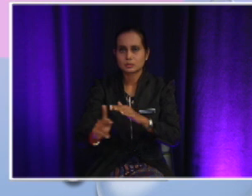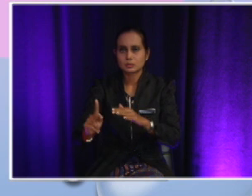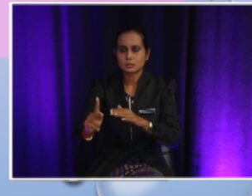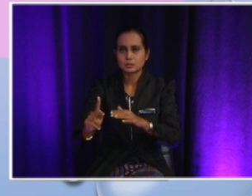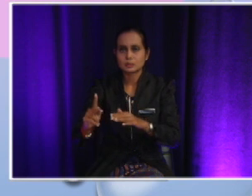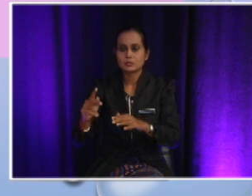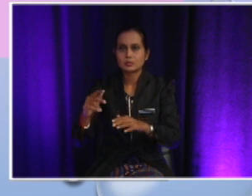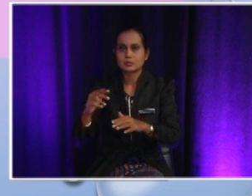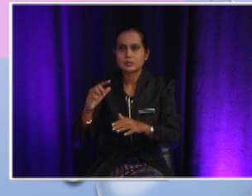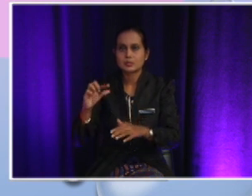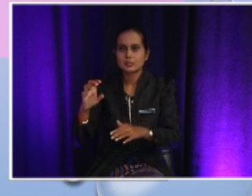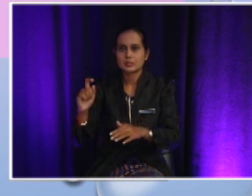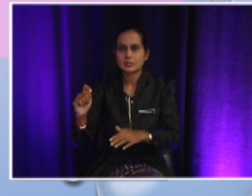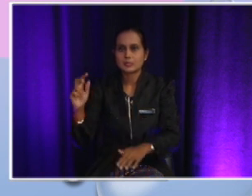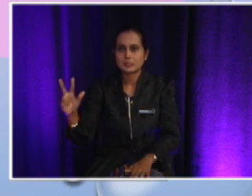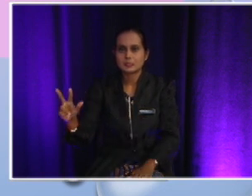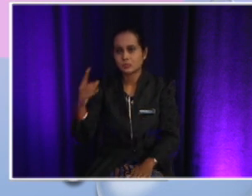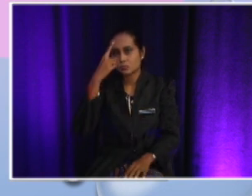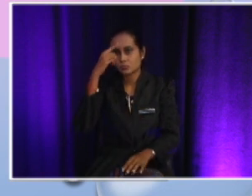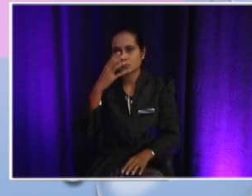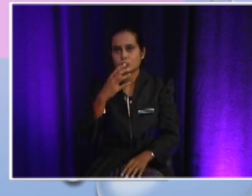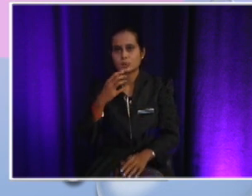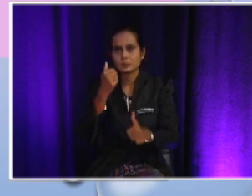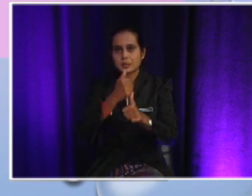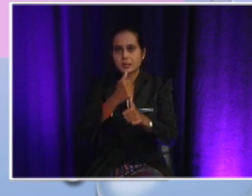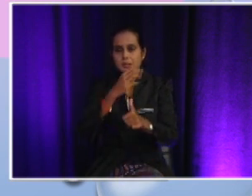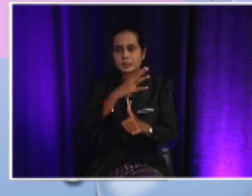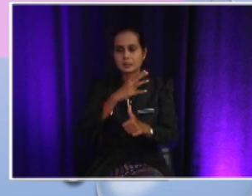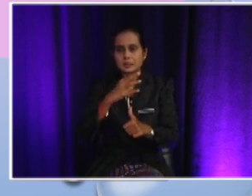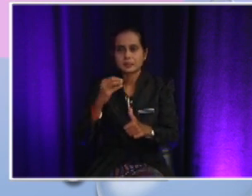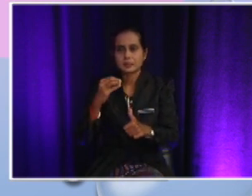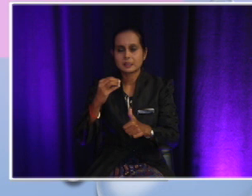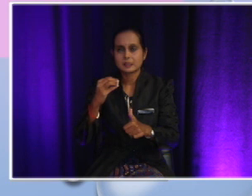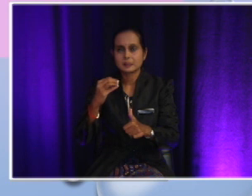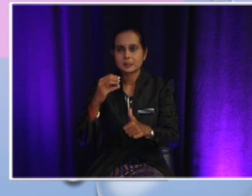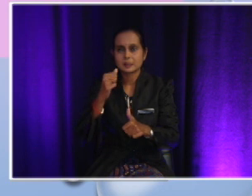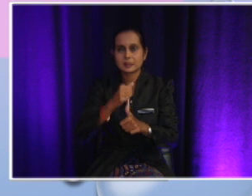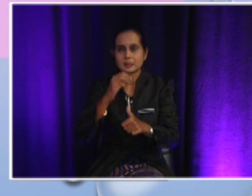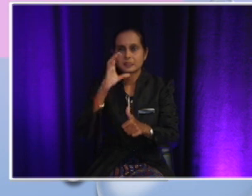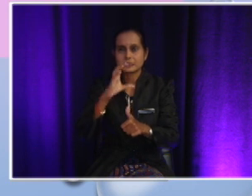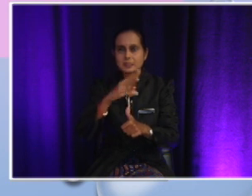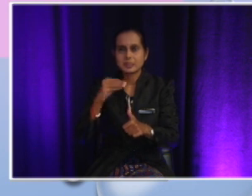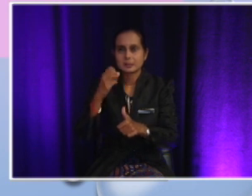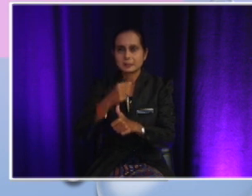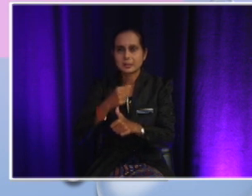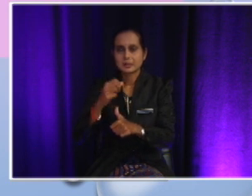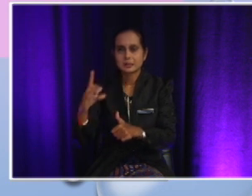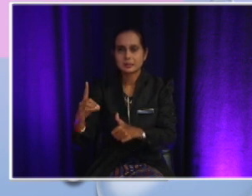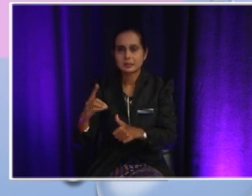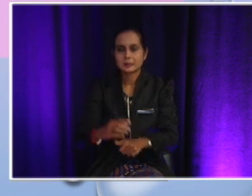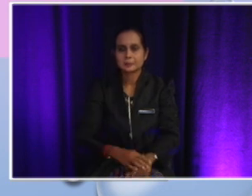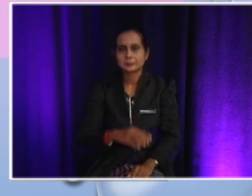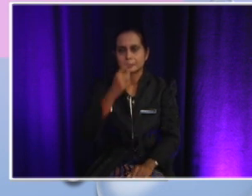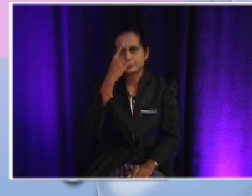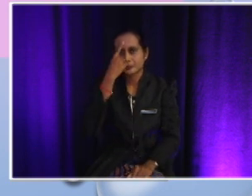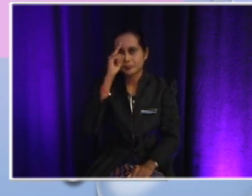ketiga, untuk pengarah dan untuk C dengan D ni, pengarah C dan pengarah D. Ya, cikgu. Okey. So untuk kita dapatkan